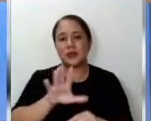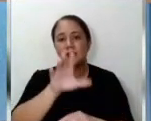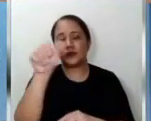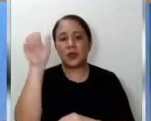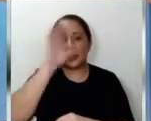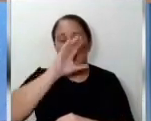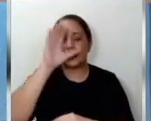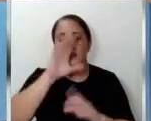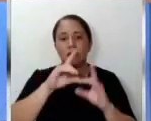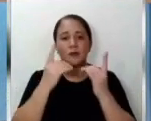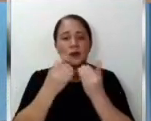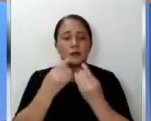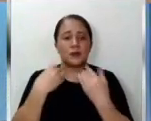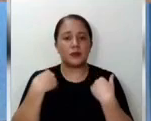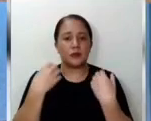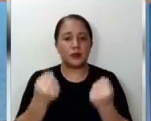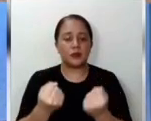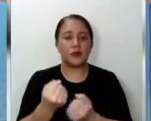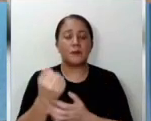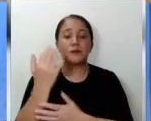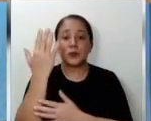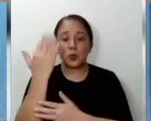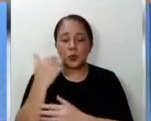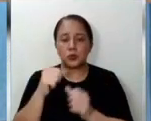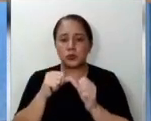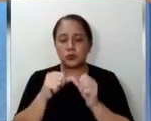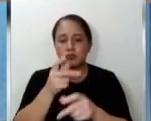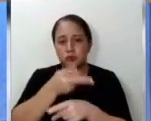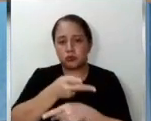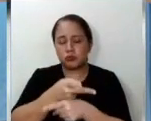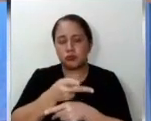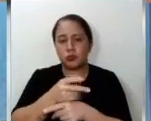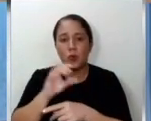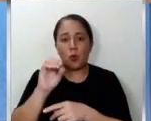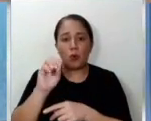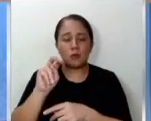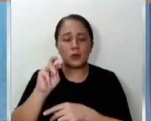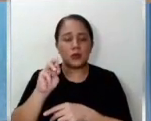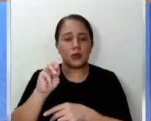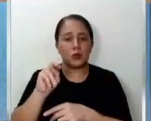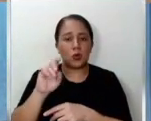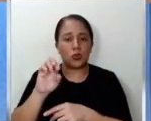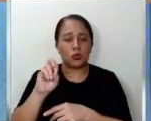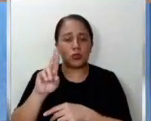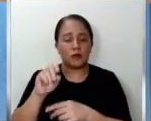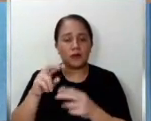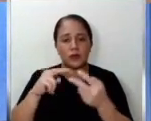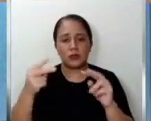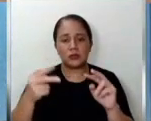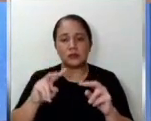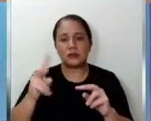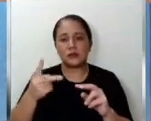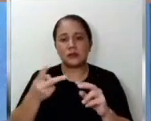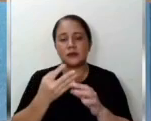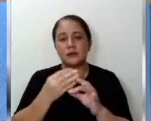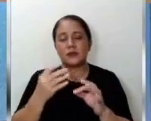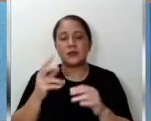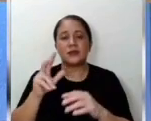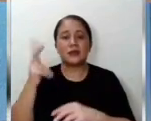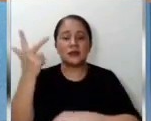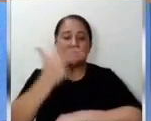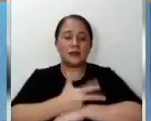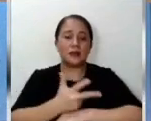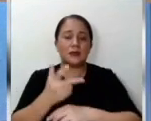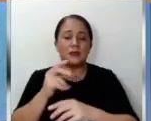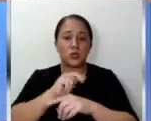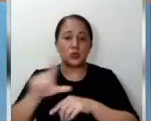Health. Bukod sa patuloy na pagbabantay sa Omicron variant, pinaghahandaan na rin ang ikalawang 3-day national vaccination drive sa